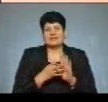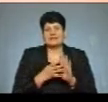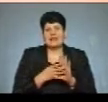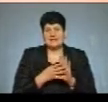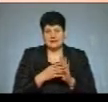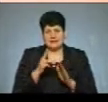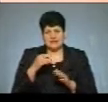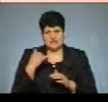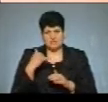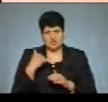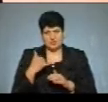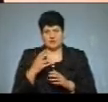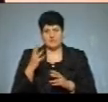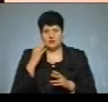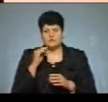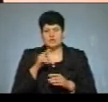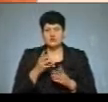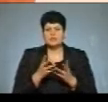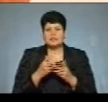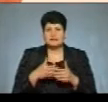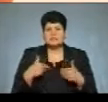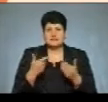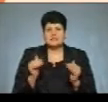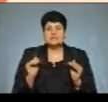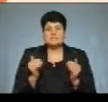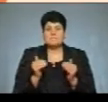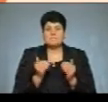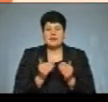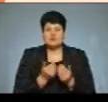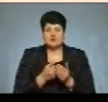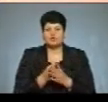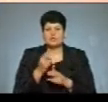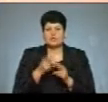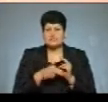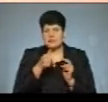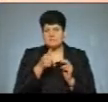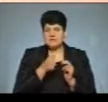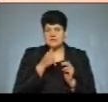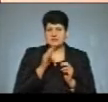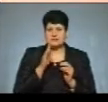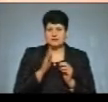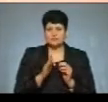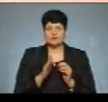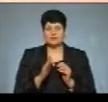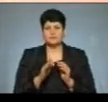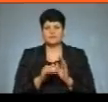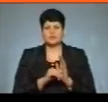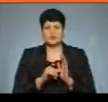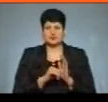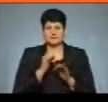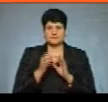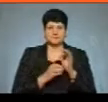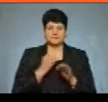Але враховуючи те, що кількість звернень зараз зменшується, до кінця місяця буде запущений 6-й цілодобовий